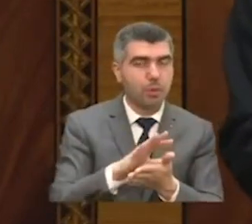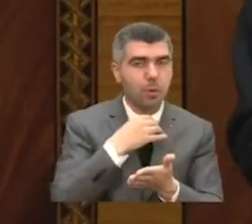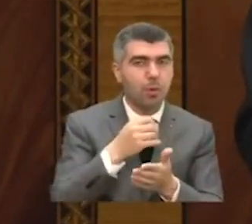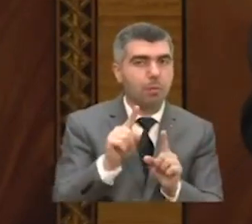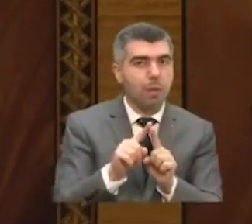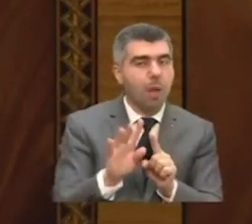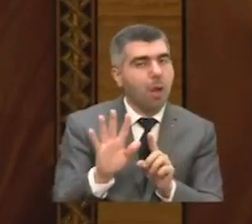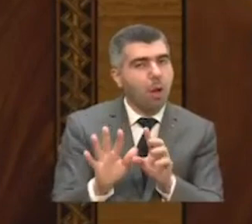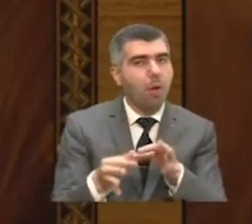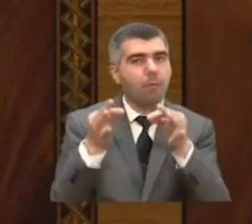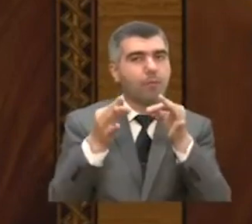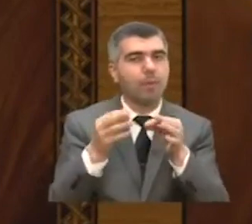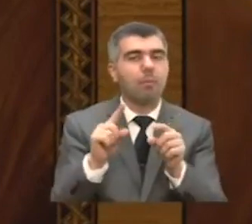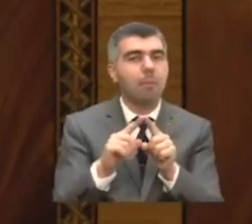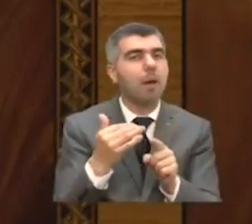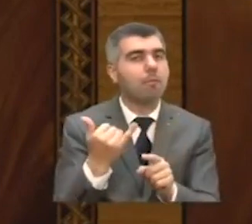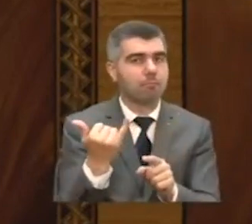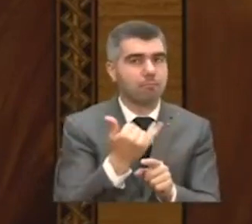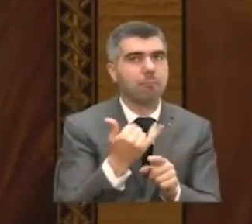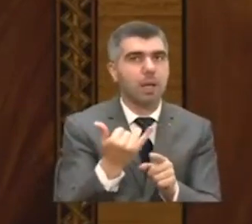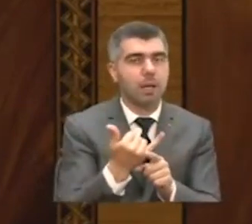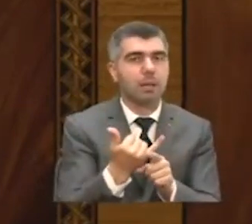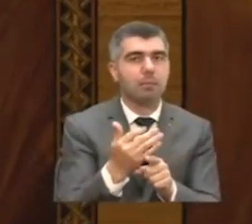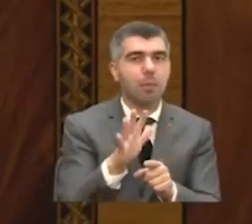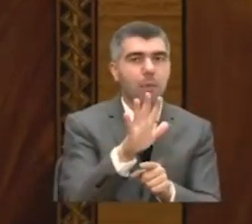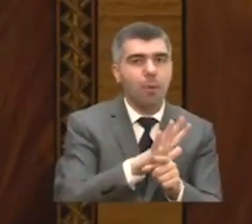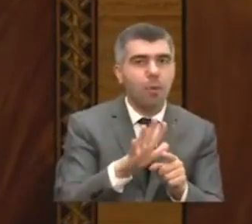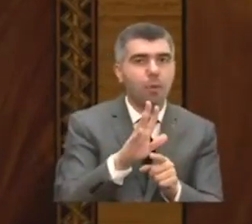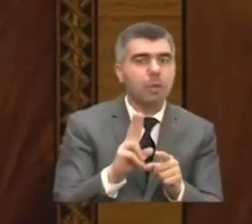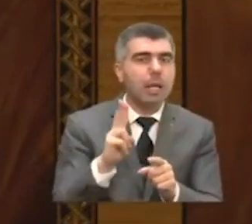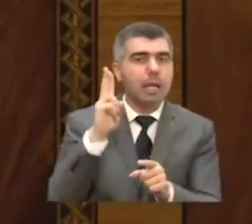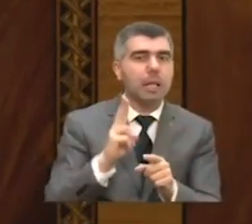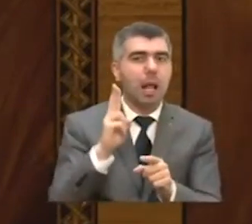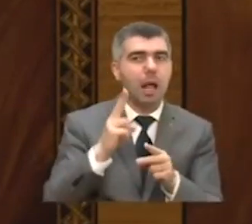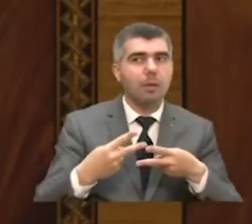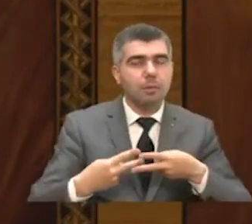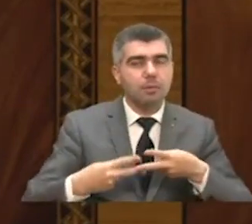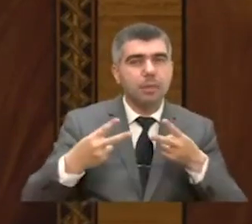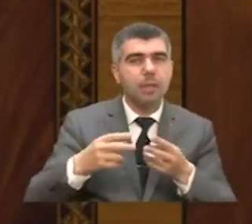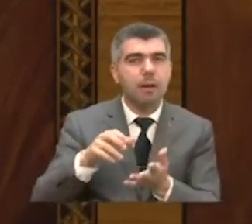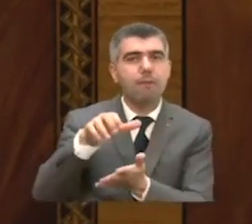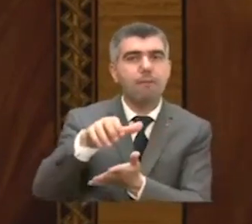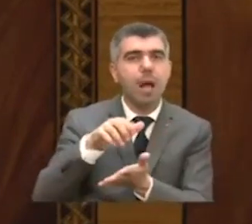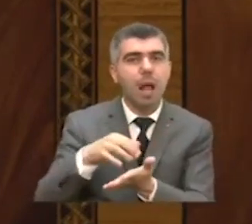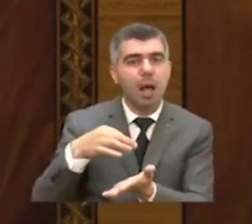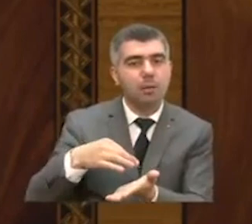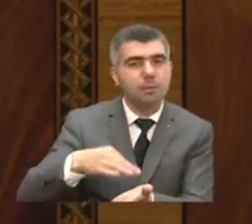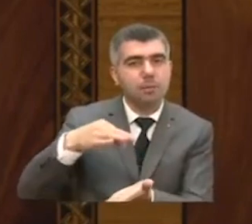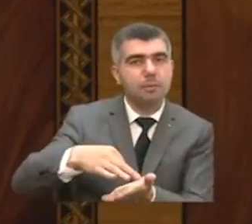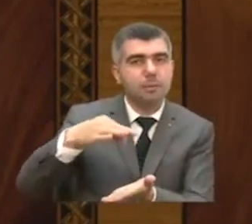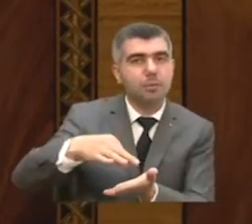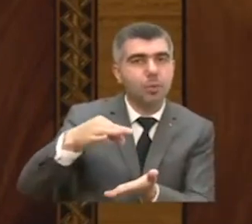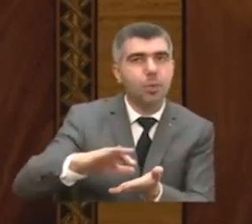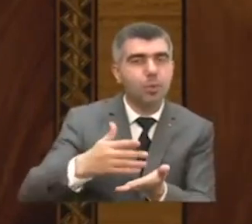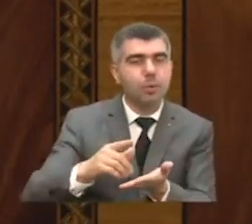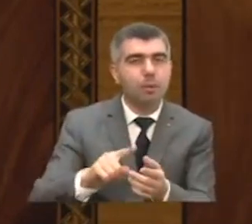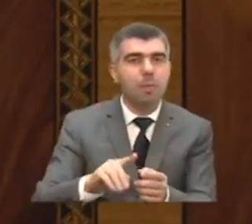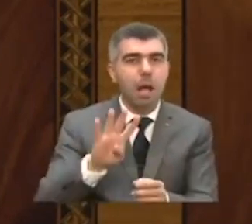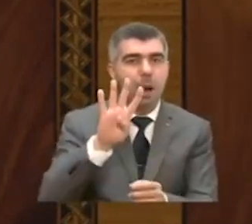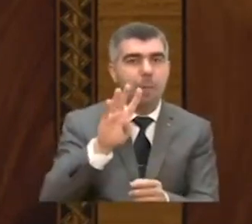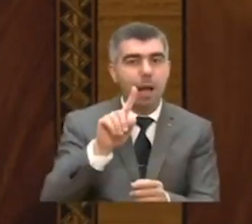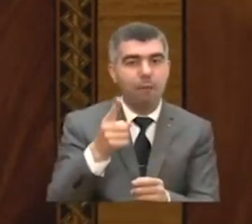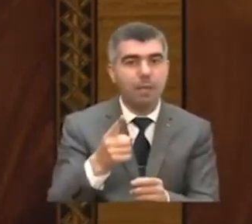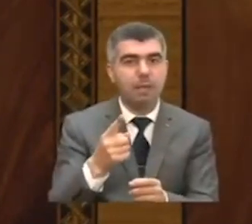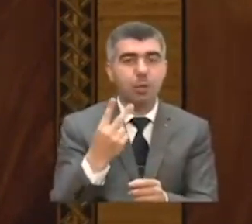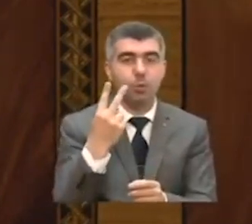وقع إيجابي وكبير على انطلاق العملية ديال الزرع، بحيث الحمد لله تمكننا من زرع 4.2